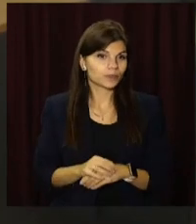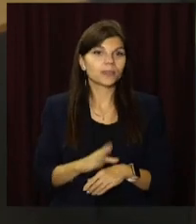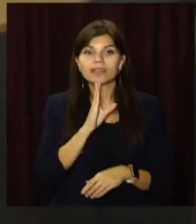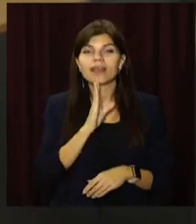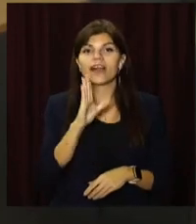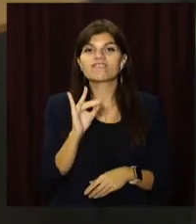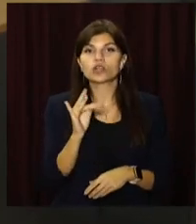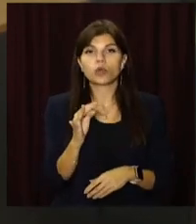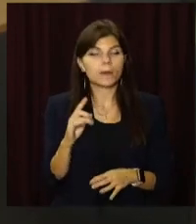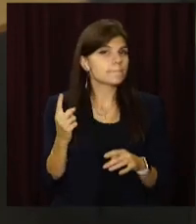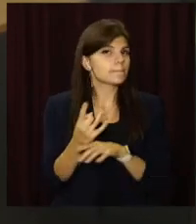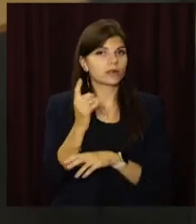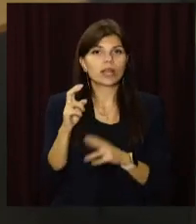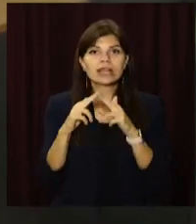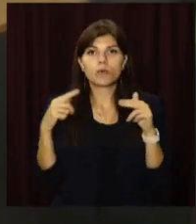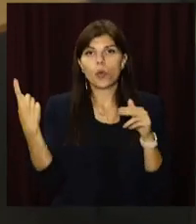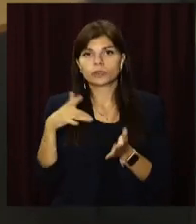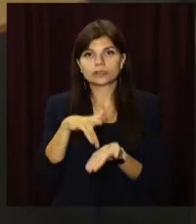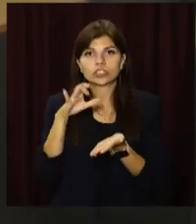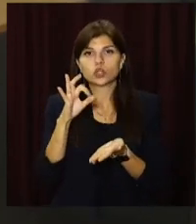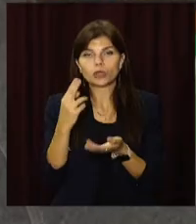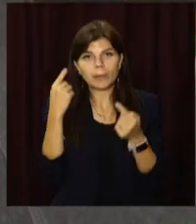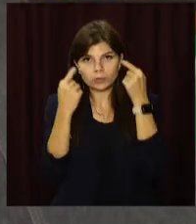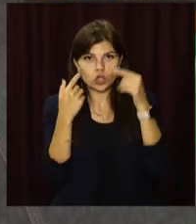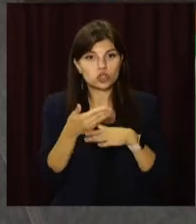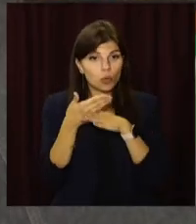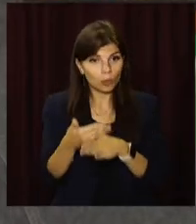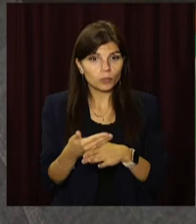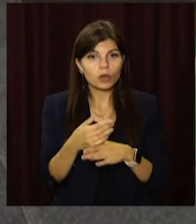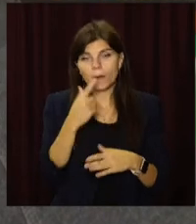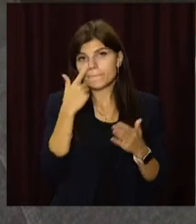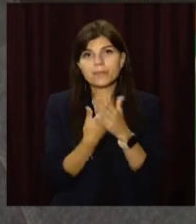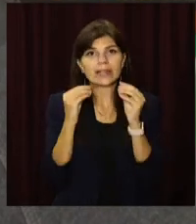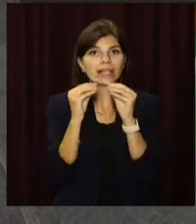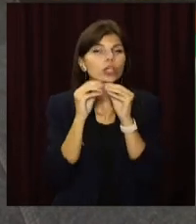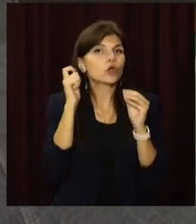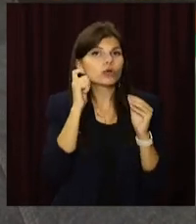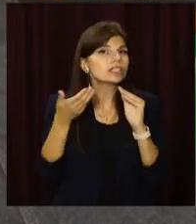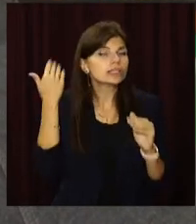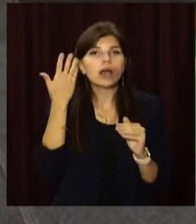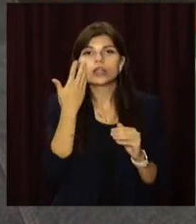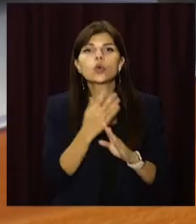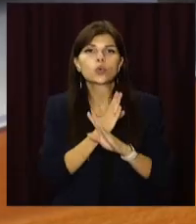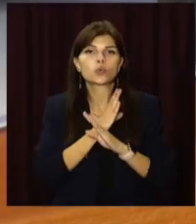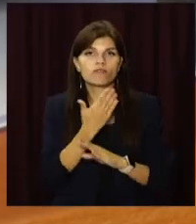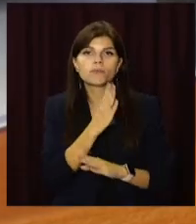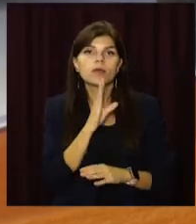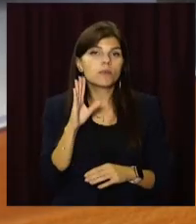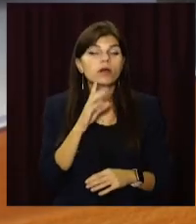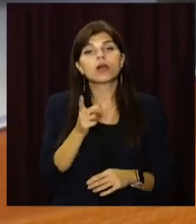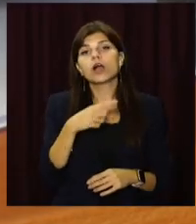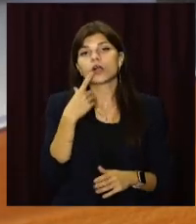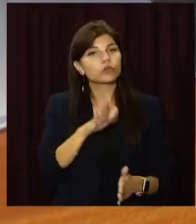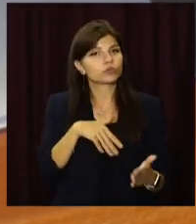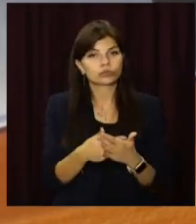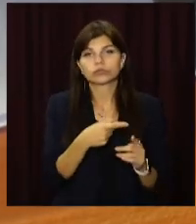Вікторія вперше прийшла до Дніпропетровського обласного центру соціально-психологічної допомоги майже 10 років тому, коли померла її мати. Відтоді, каже, у